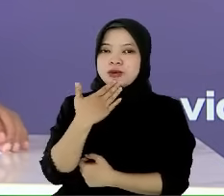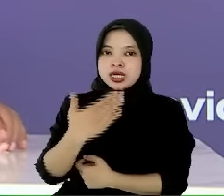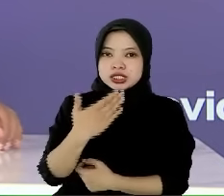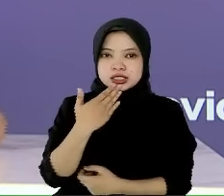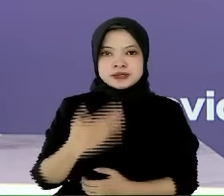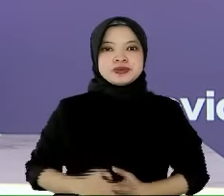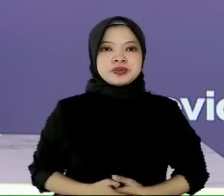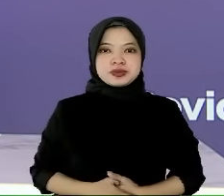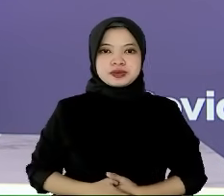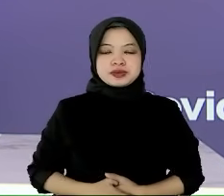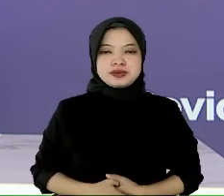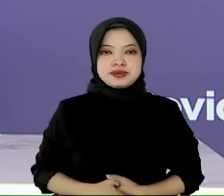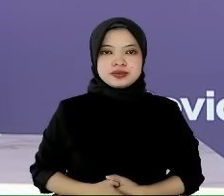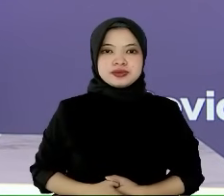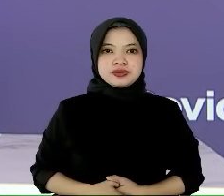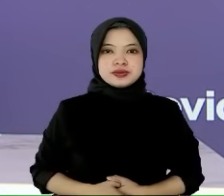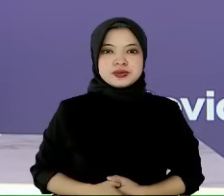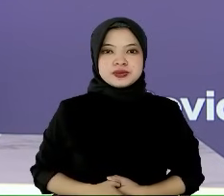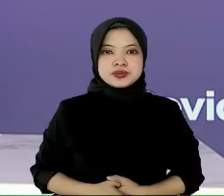kasih.